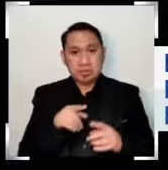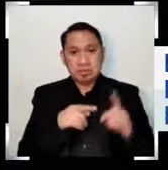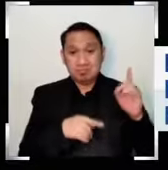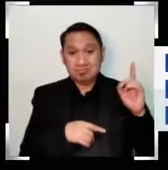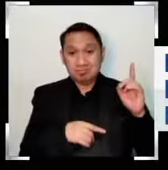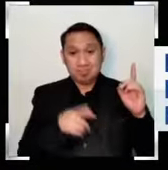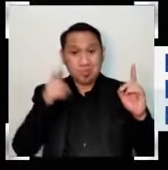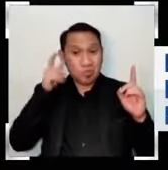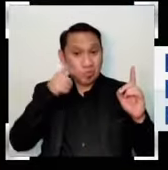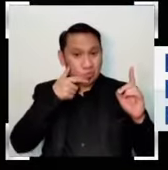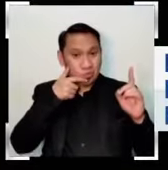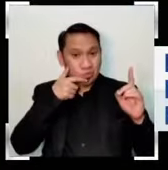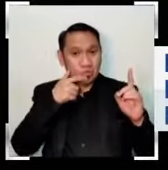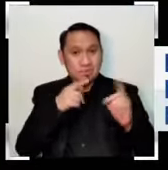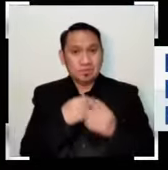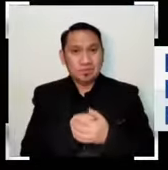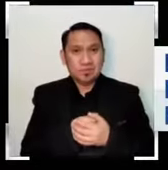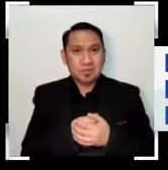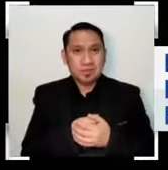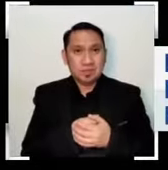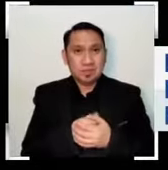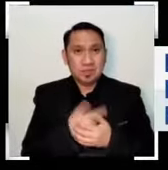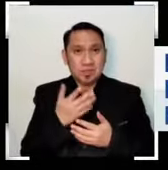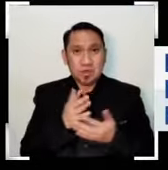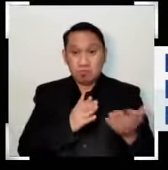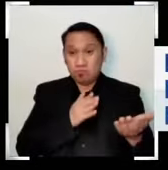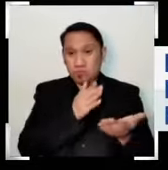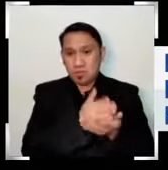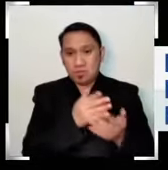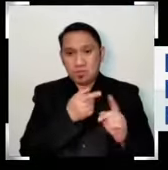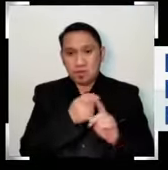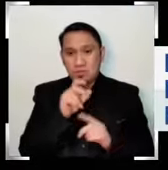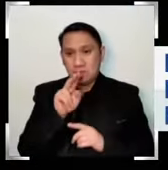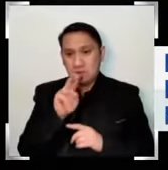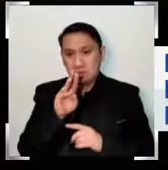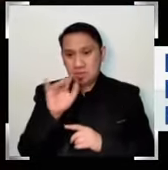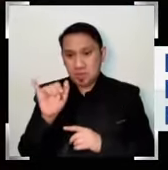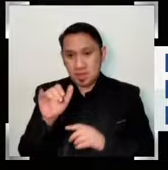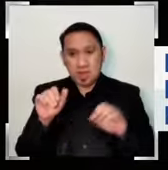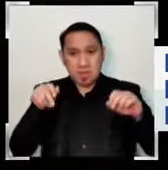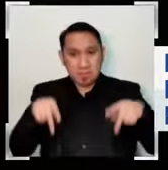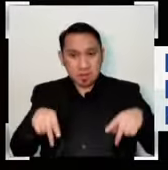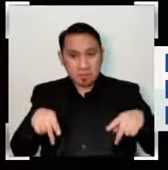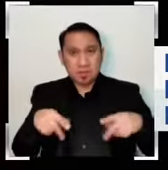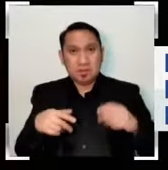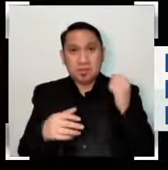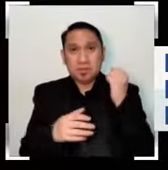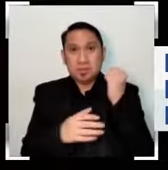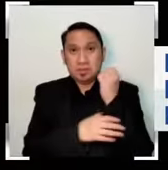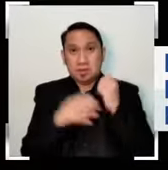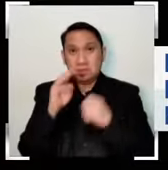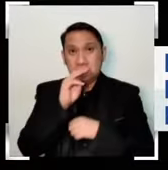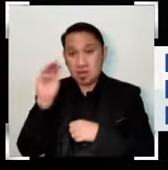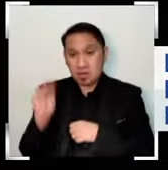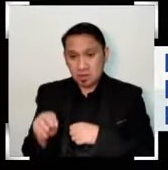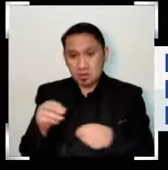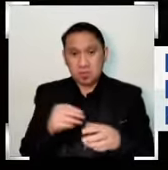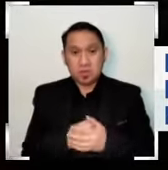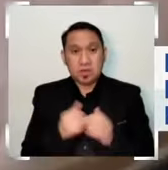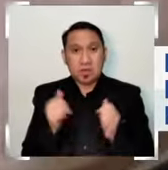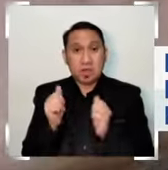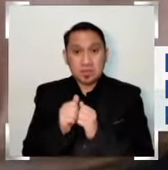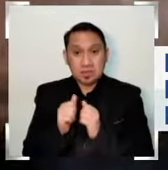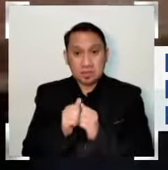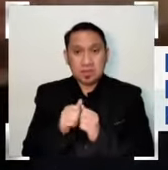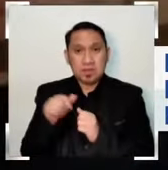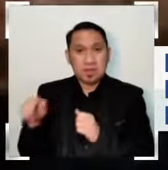si Erwin Bernardino nang salakayan ng mga taga-NBI ang kanyang apartment sa Sampaloc, Maynila. Inabutan pang kasama ni Bernardino ang isang minor